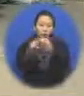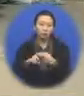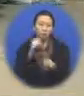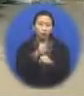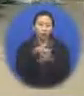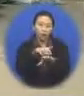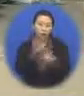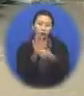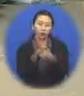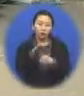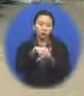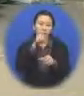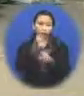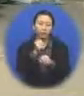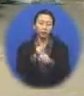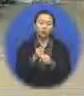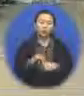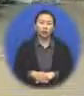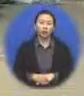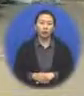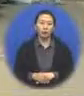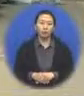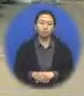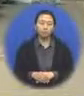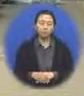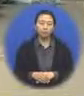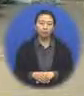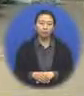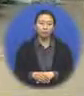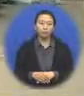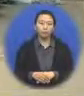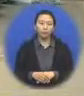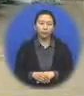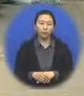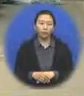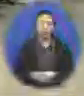체계적인 지원 시스템을 마련하기로 했습니다. CNI 뉴스 박주연입니다.